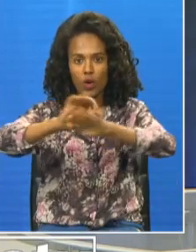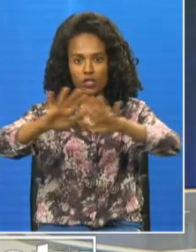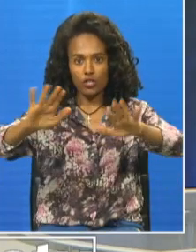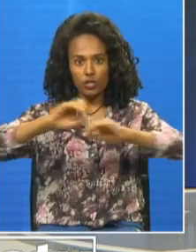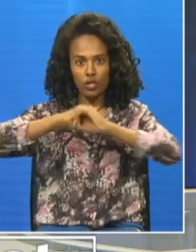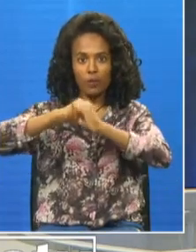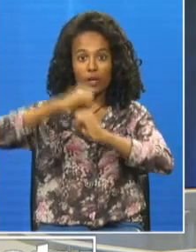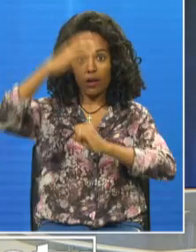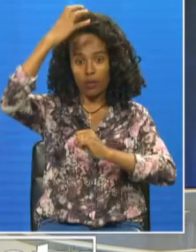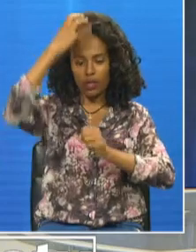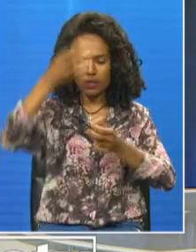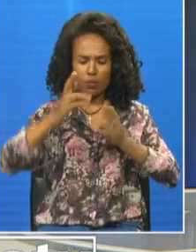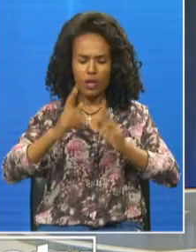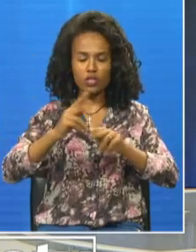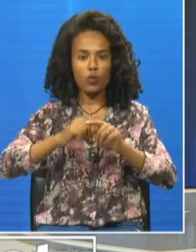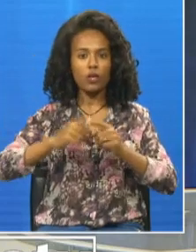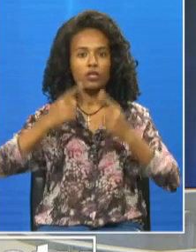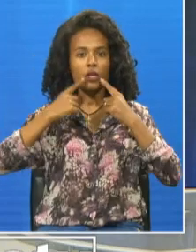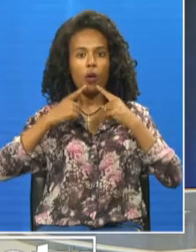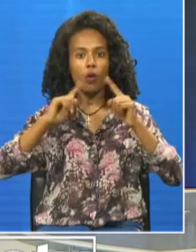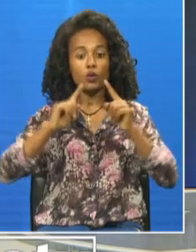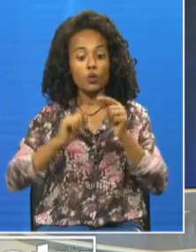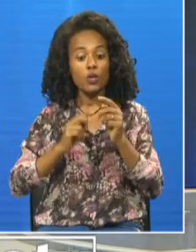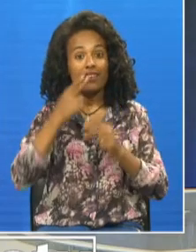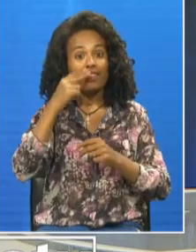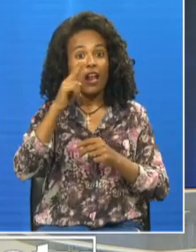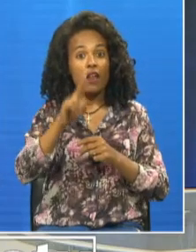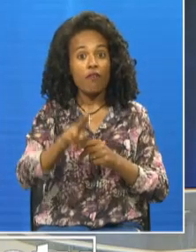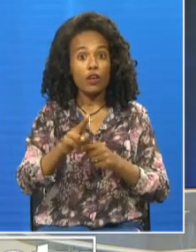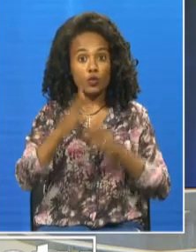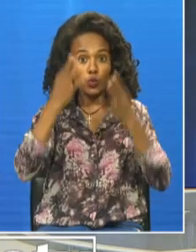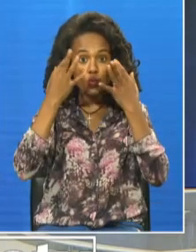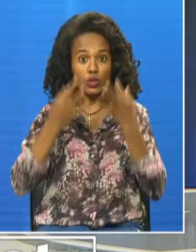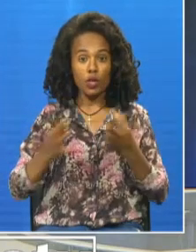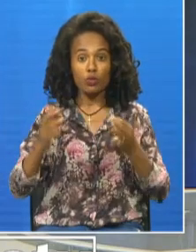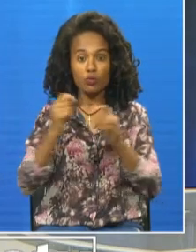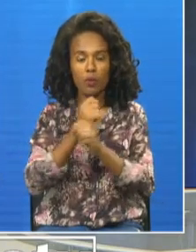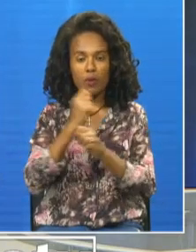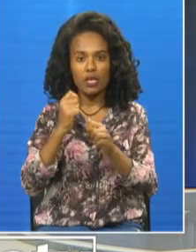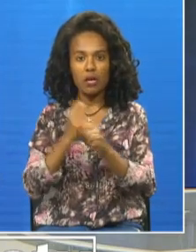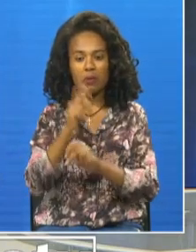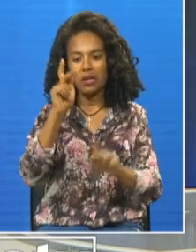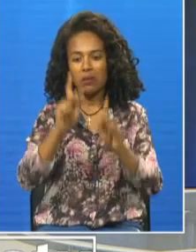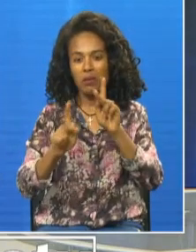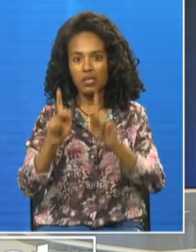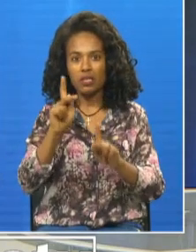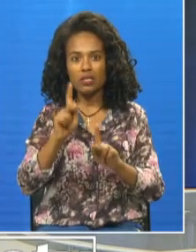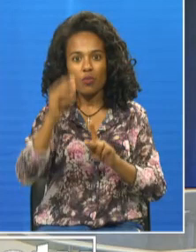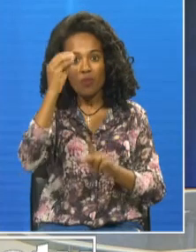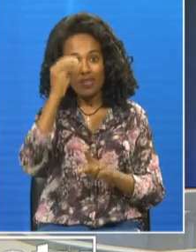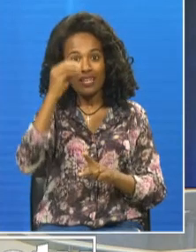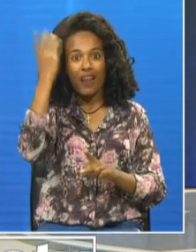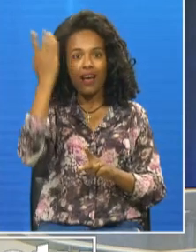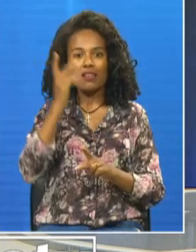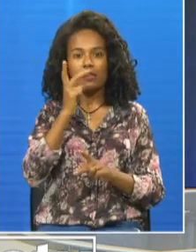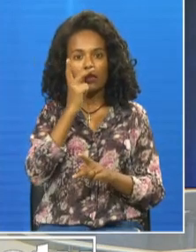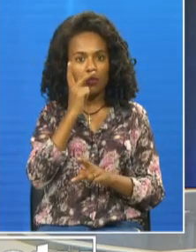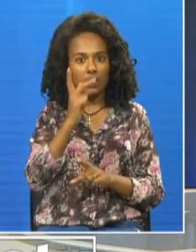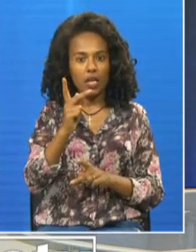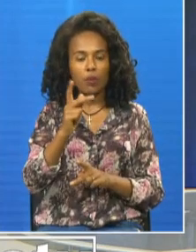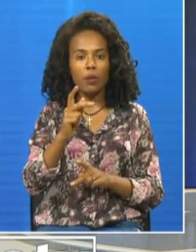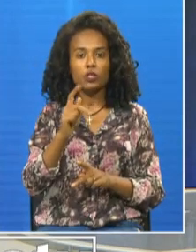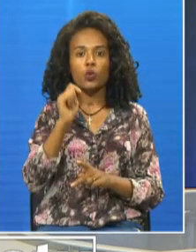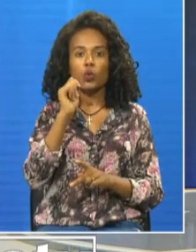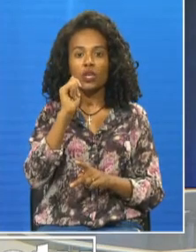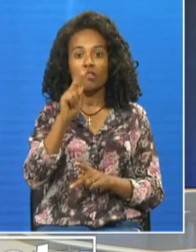ቀታችን ጠብቁ በሚባልበት ሰዓት በታክሲ ላይ ያው ተሰልፈው ይጠብቃሉ። ልክ ታክሲው በሚመጣ ሰዓት